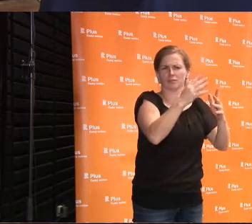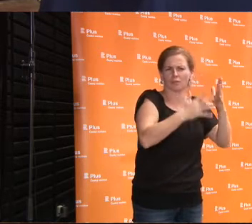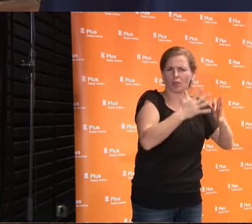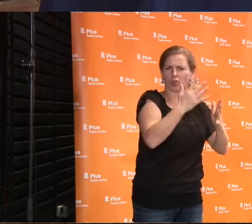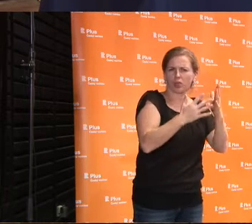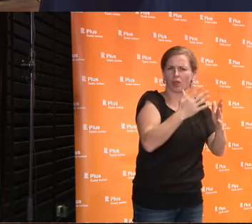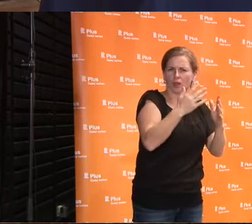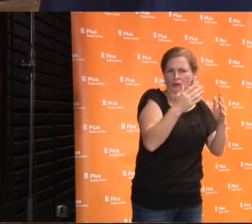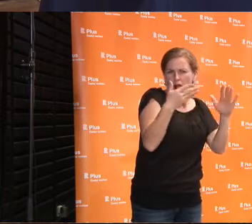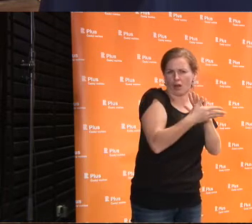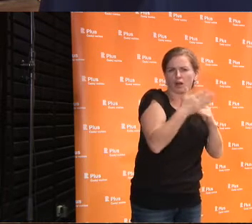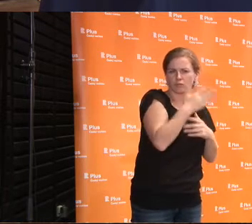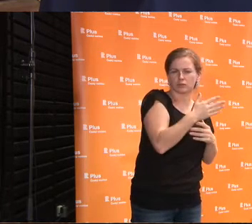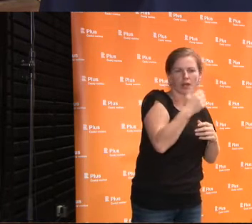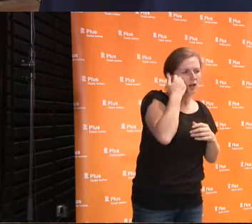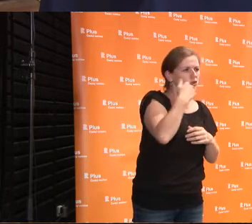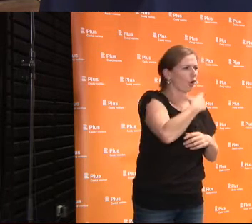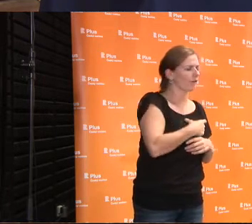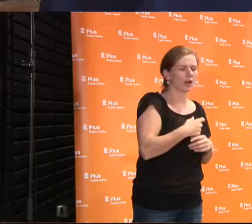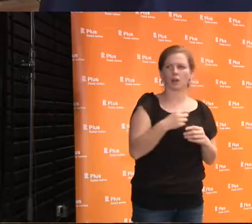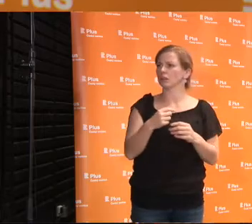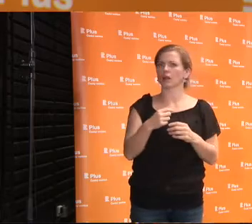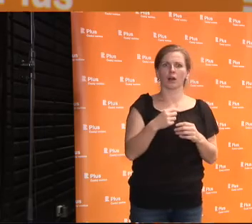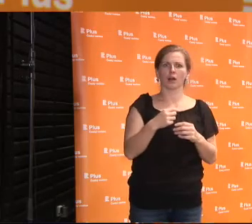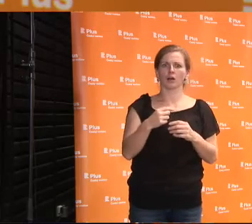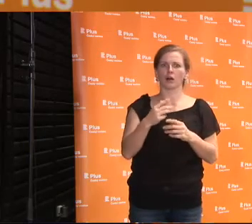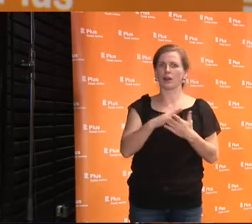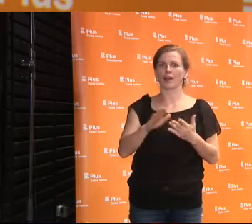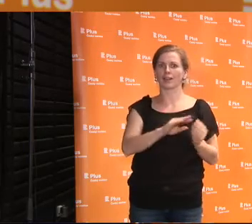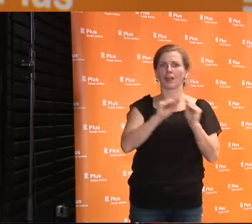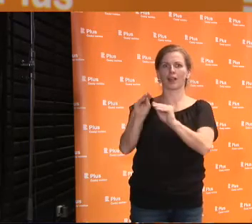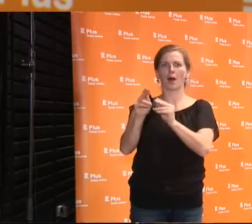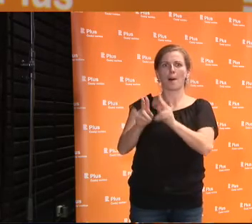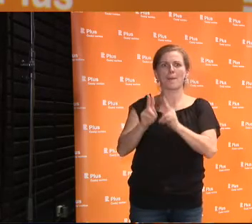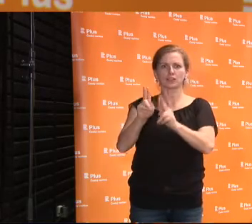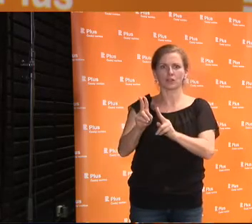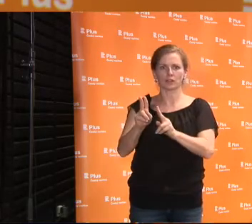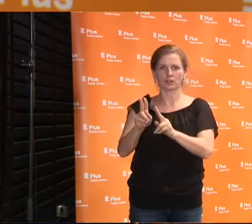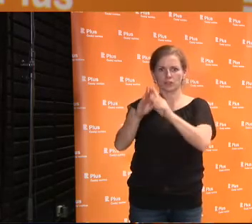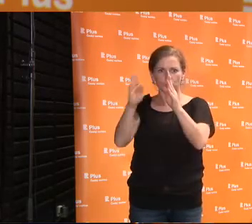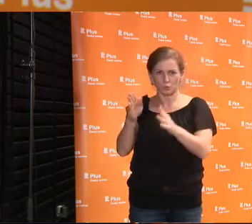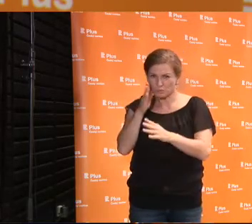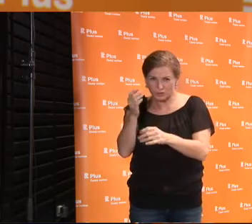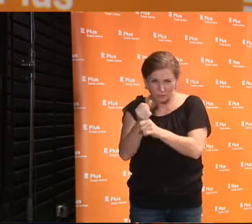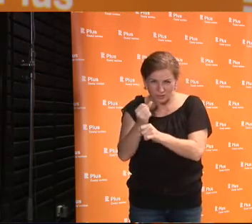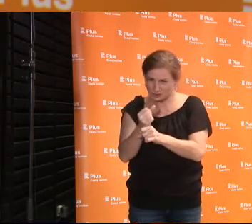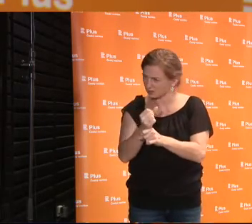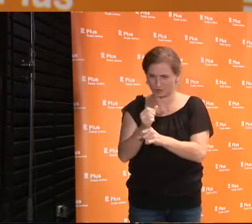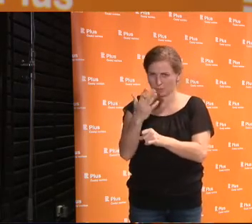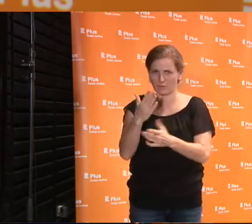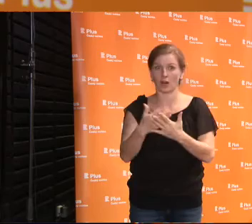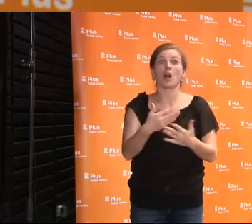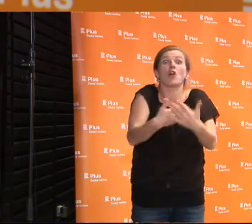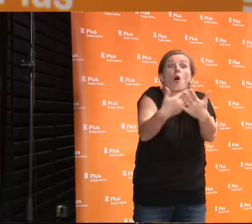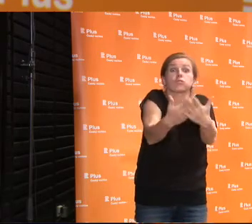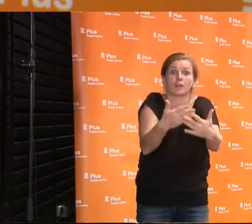samozřejmě není zdaleka připraven na to, aby pracoval řekněme v pečovatelském domě, ještě řeknu takhle. No právě, jestli toto není ten praktický aspekt, na který budeme narážet. Budeme na ně